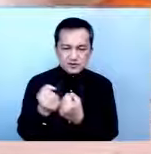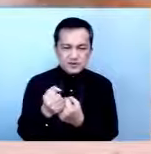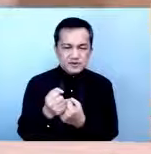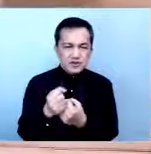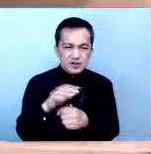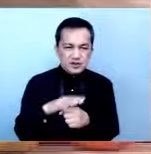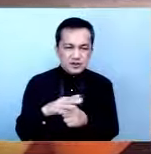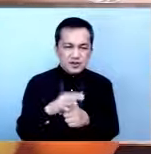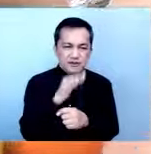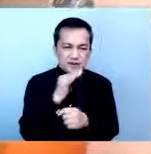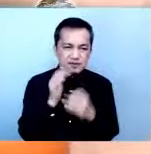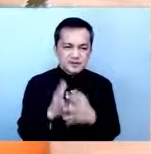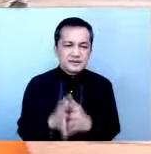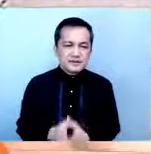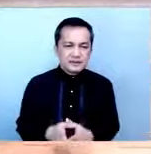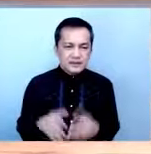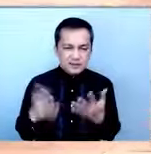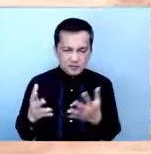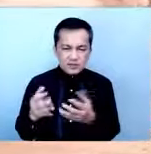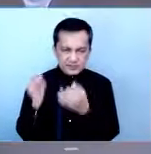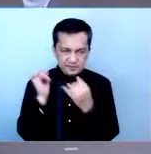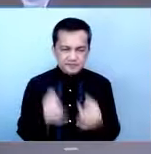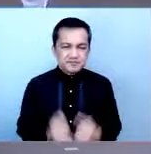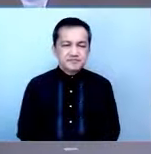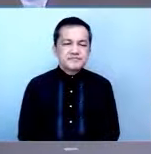talaga, import talaga kami.